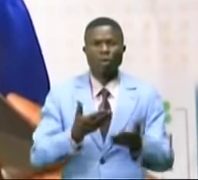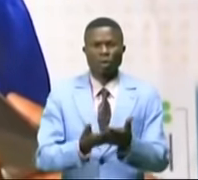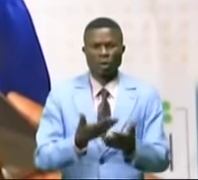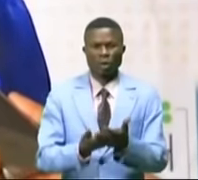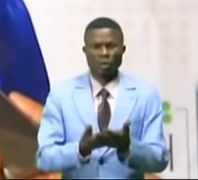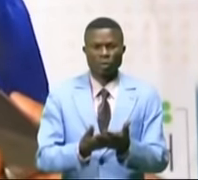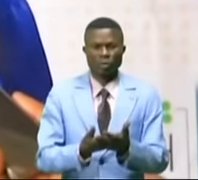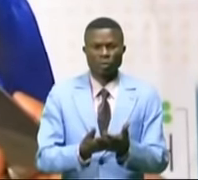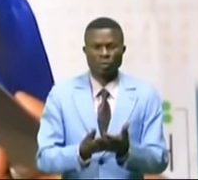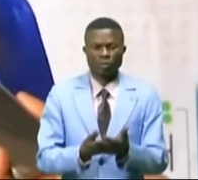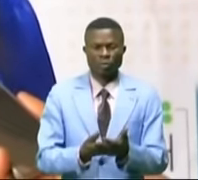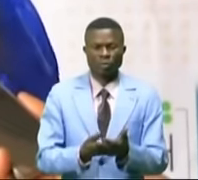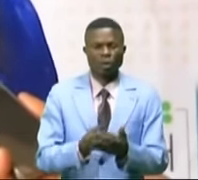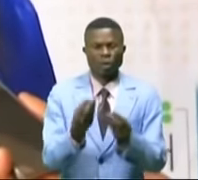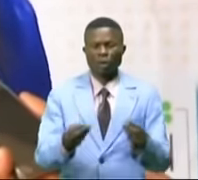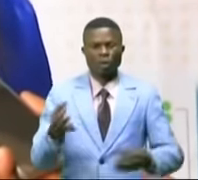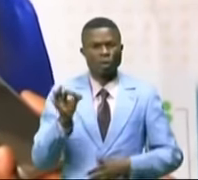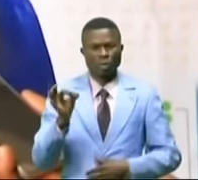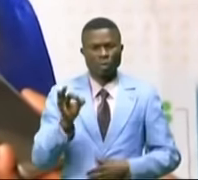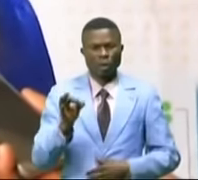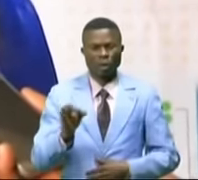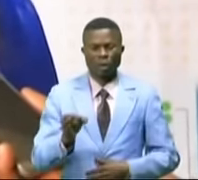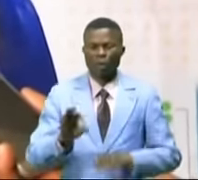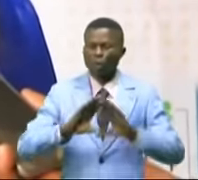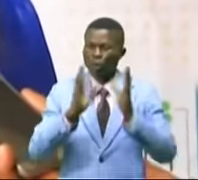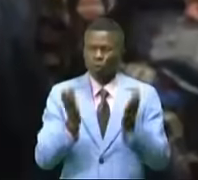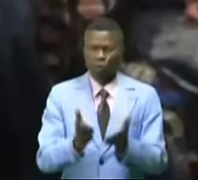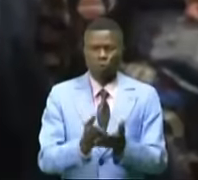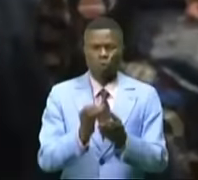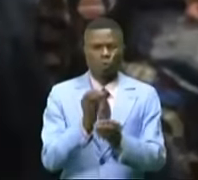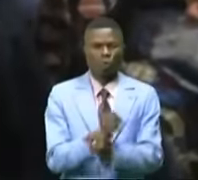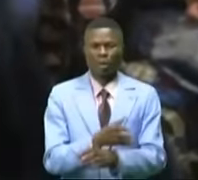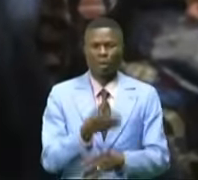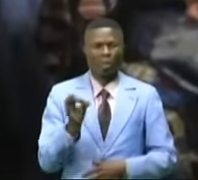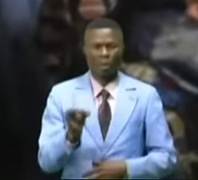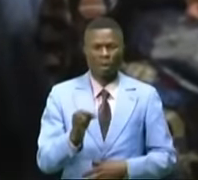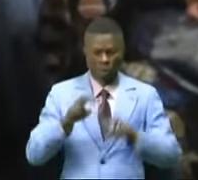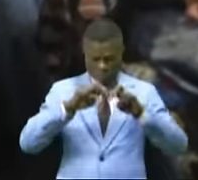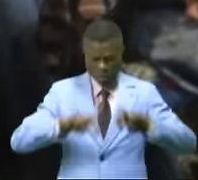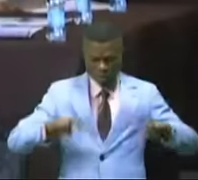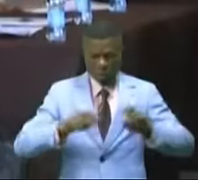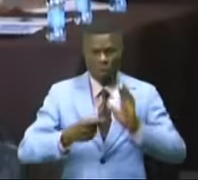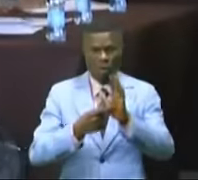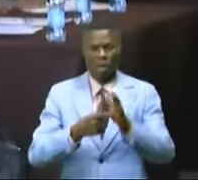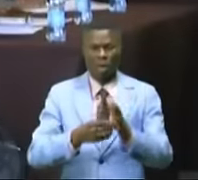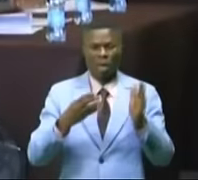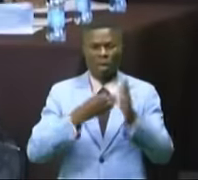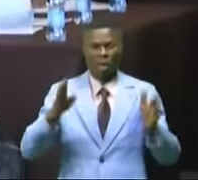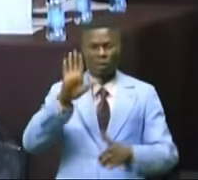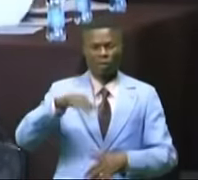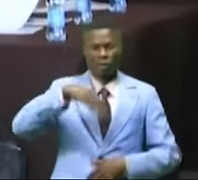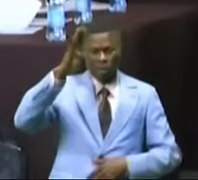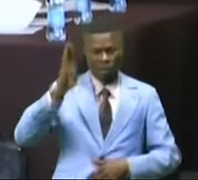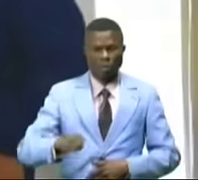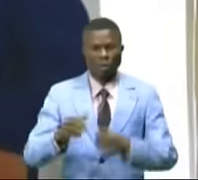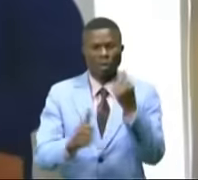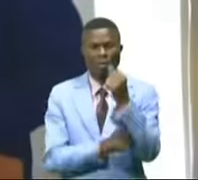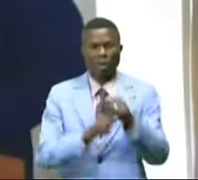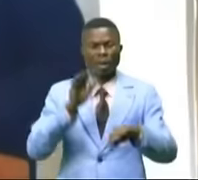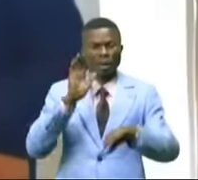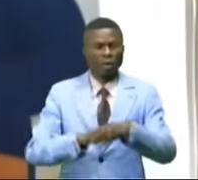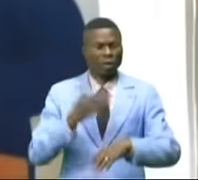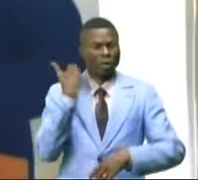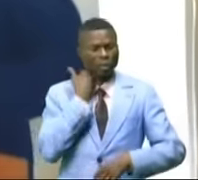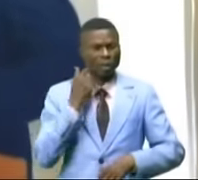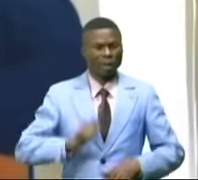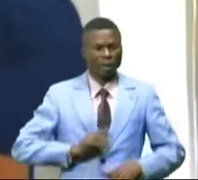timides. On n'est pas encore arrivé à tout donner à la population. Ces enquêtes révèlent que 85% des malades atteints de la tuberculose